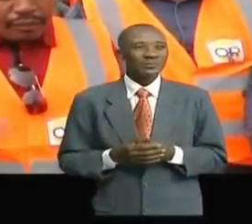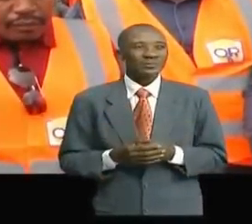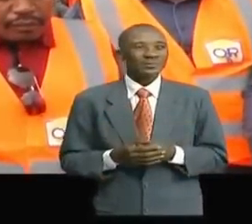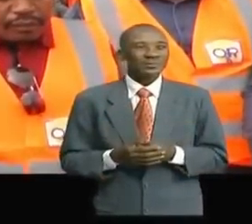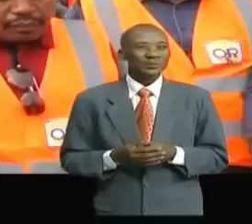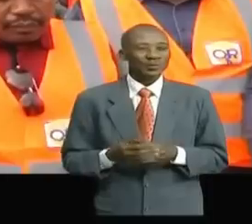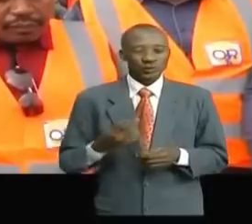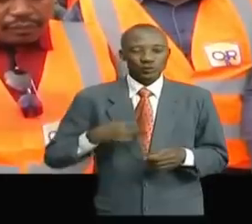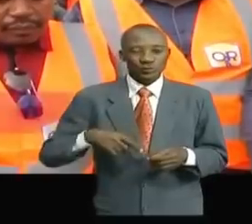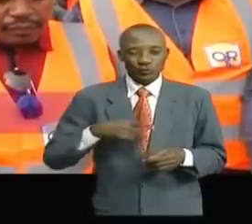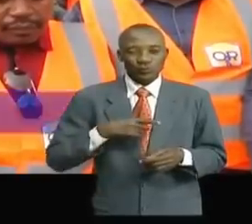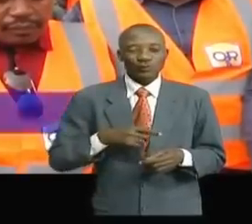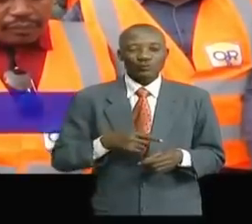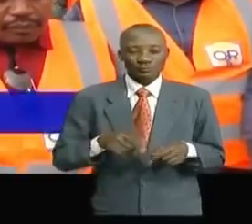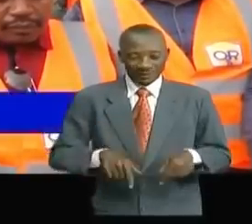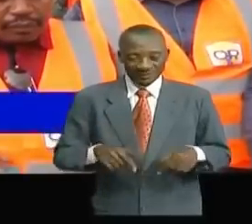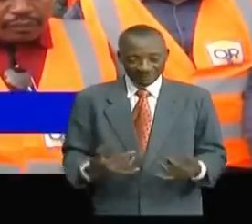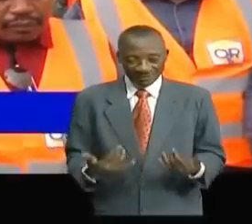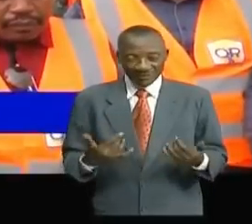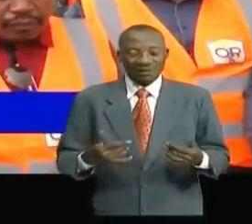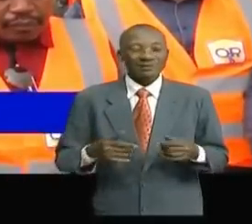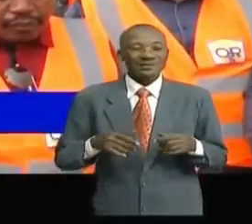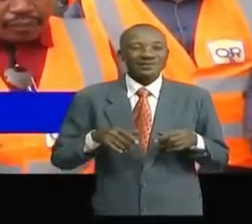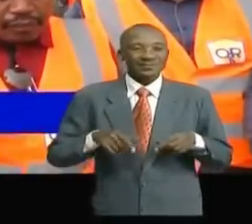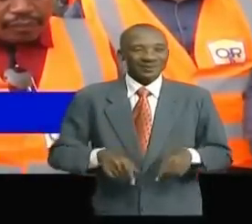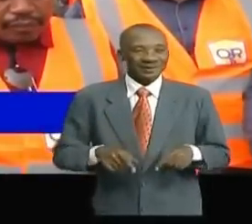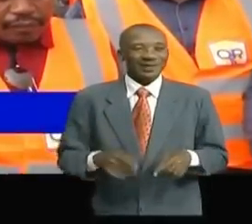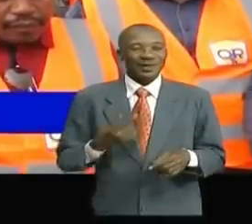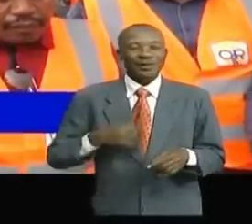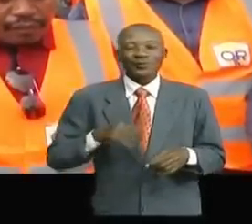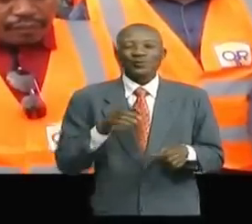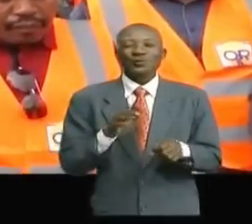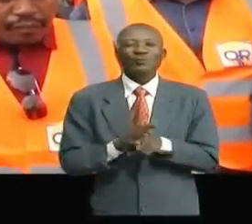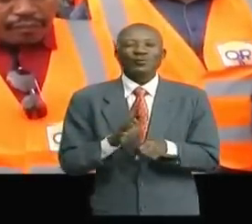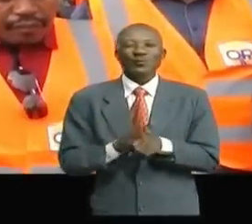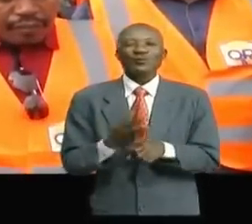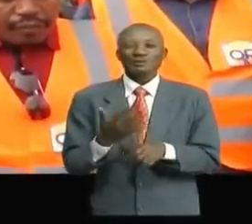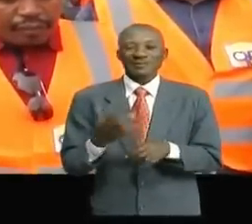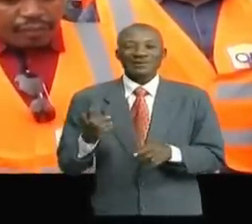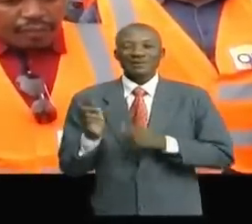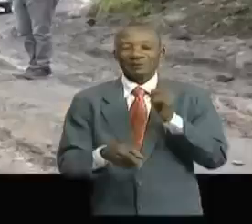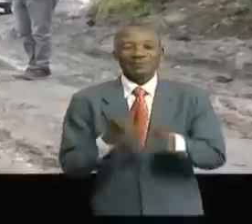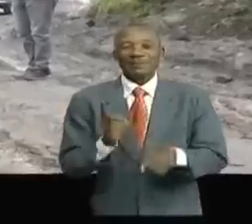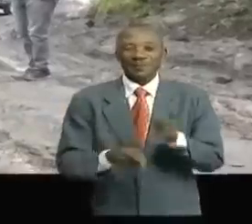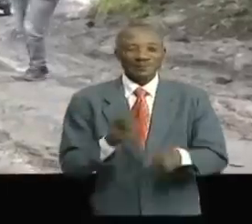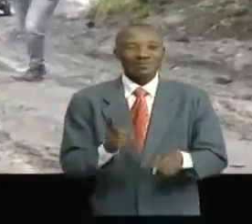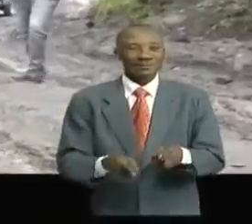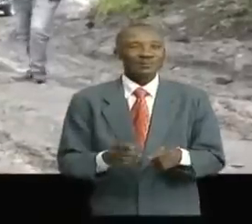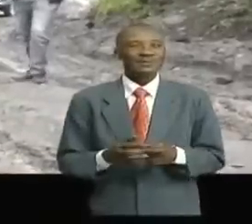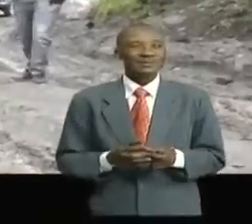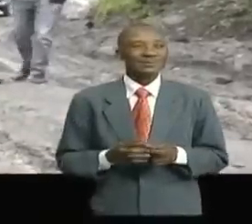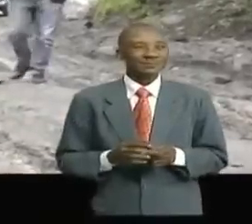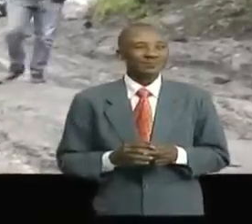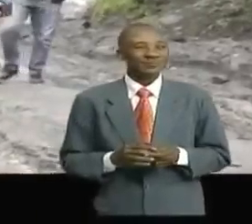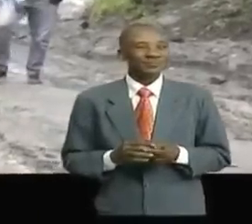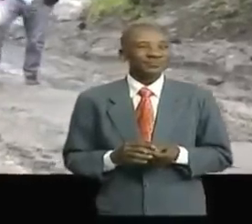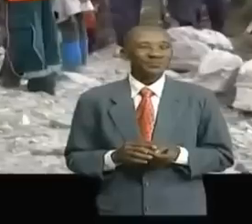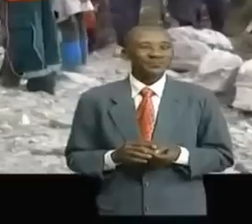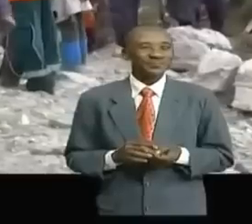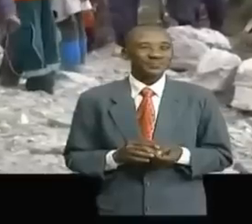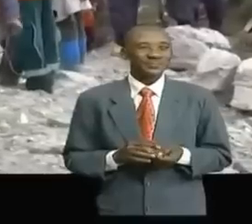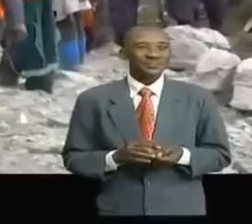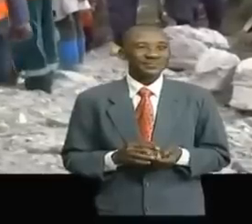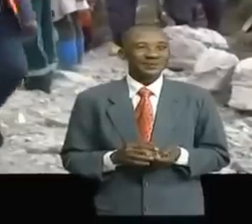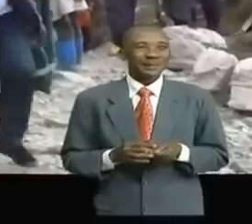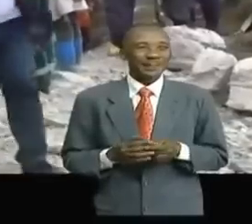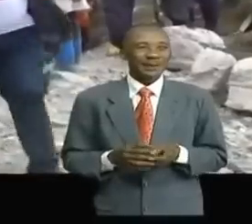nous sommes en train de mobiliser, donc ne vous inquiétez pas. Je crois qu'après demain, vous allez voir que nous allons traiter ces problèmes. Faisant partie de la délégation, les